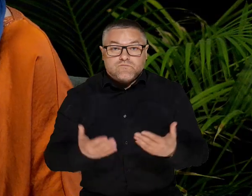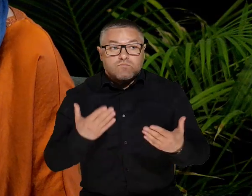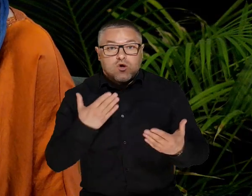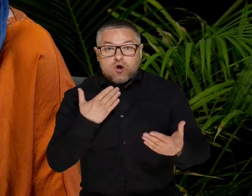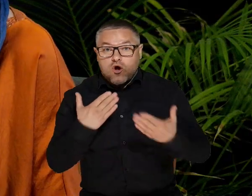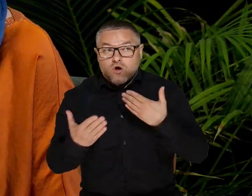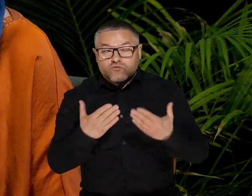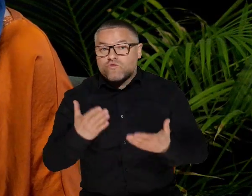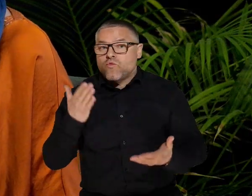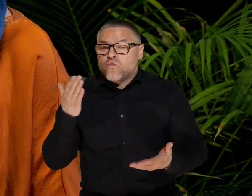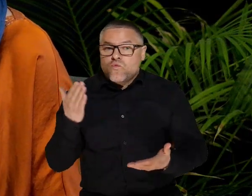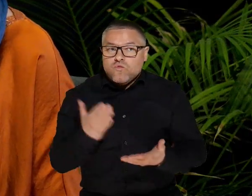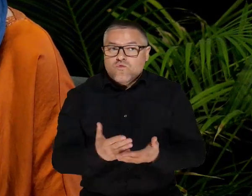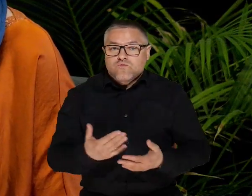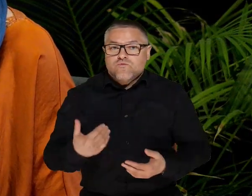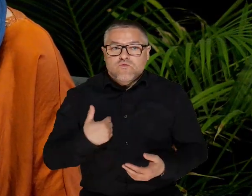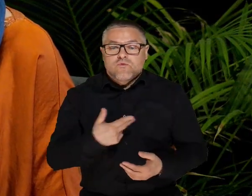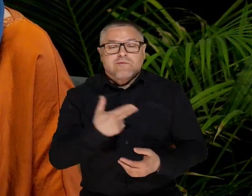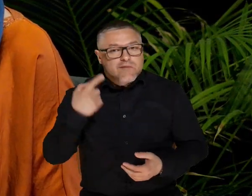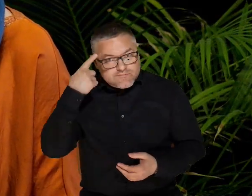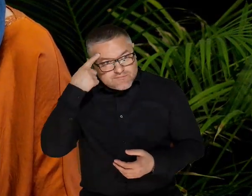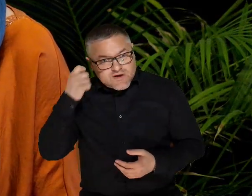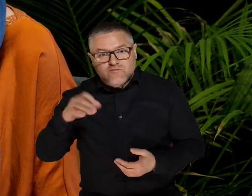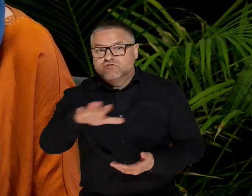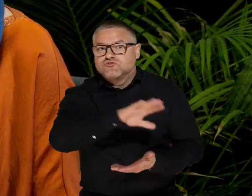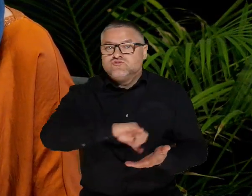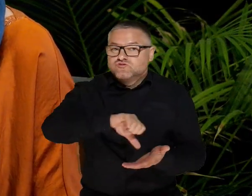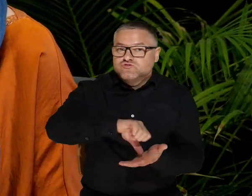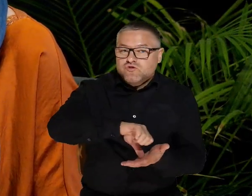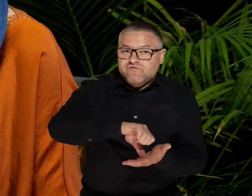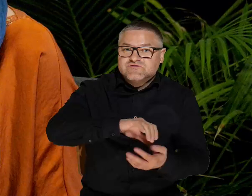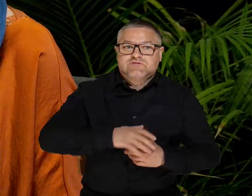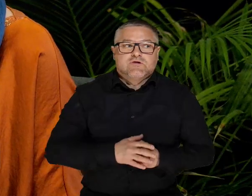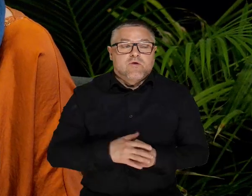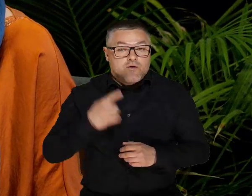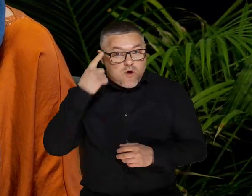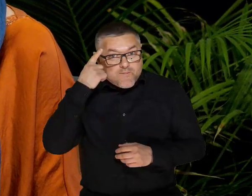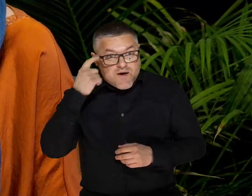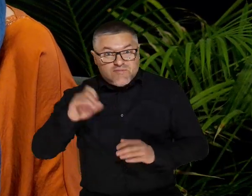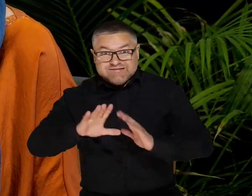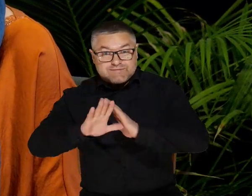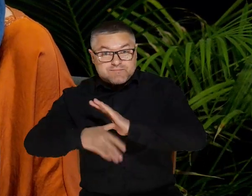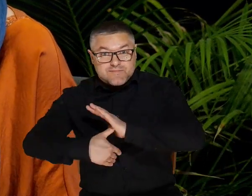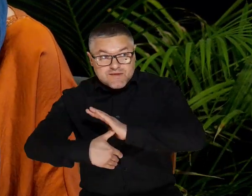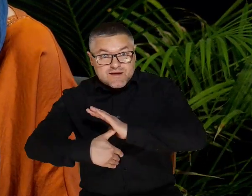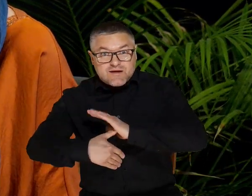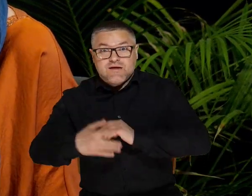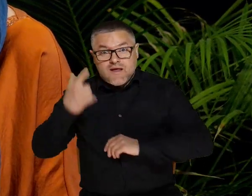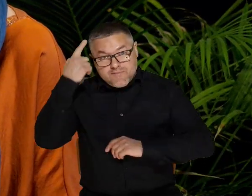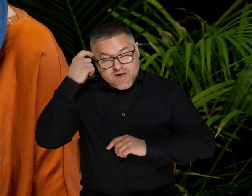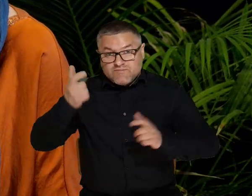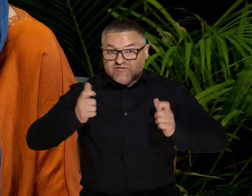Rozmawialiśmy już o pamięci środowiskowej, o pamięci miasta, pamięci